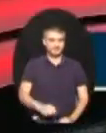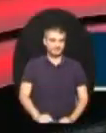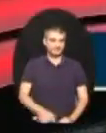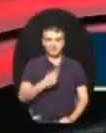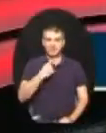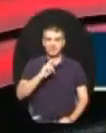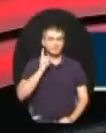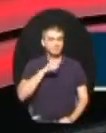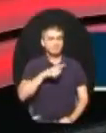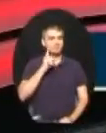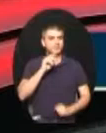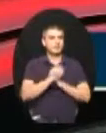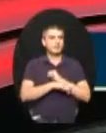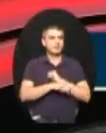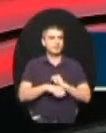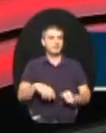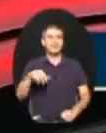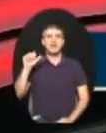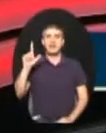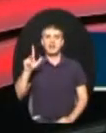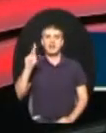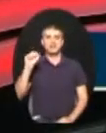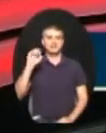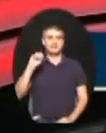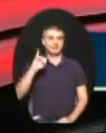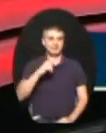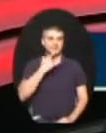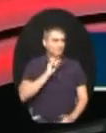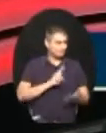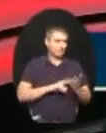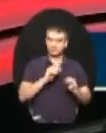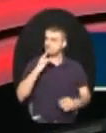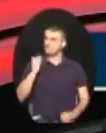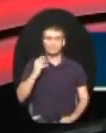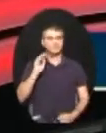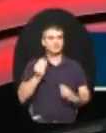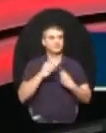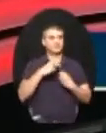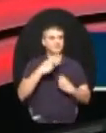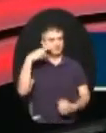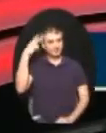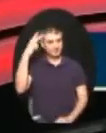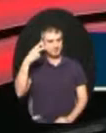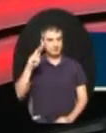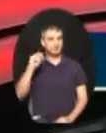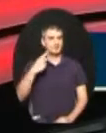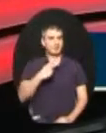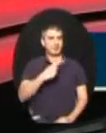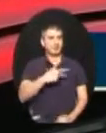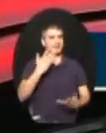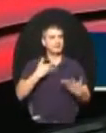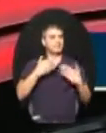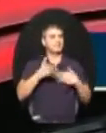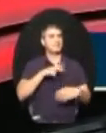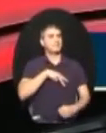שלום. תגיד לי עוד פעם איך אומרים את האקדמיה? אקדמיית אל-קאסמי. אל-קאסמי, אמרתי בסדר. נכון. ומצטרפת אלינו גם פרופסור נורית פלד אל-חנן, כלת